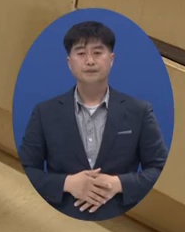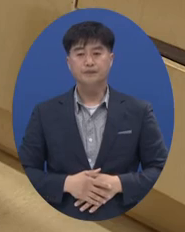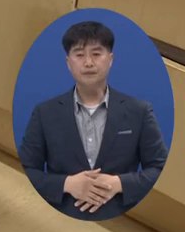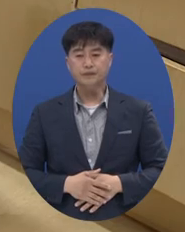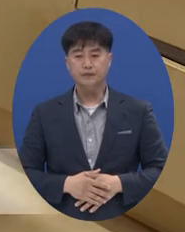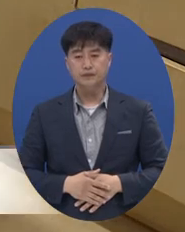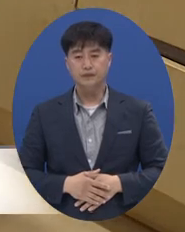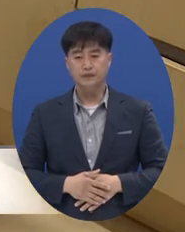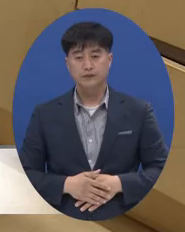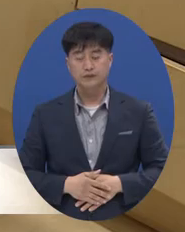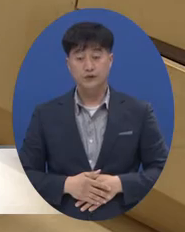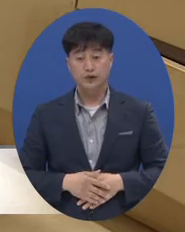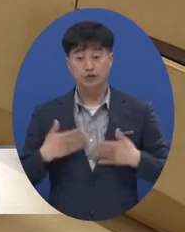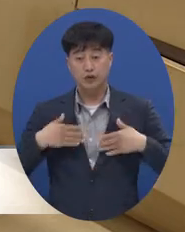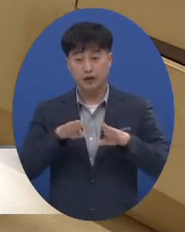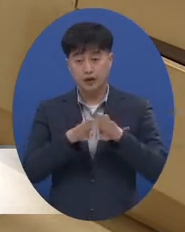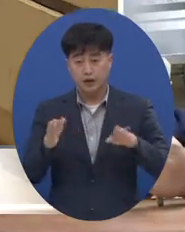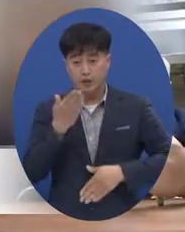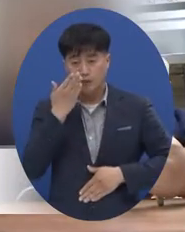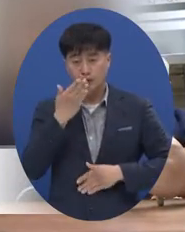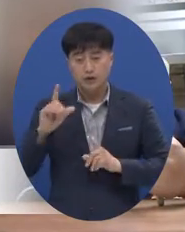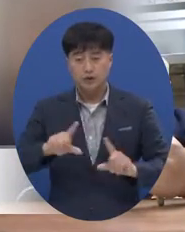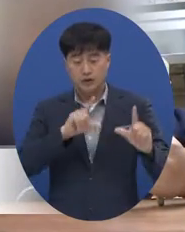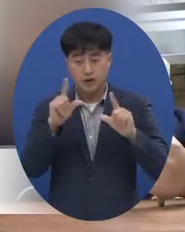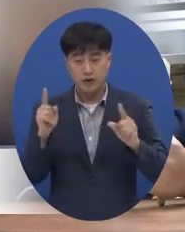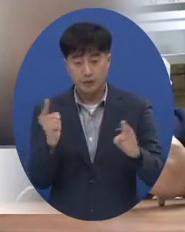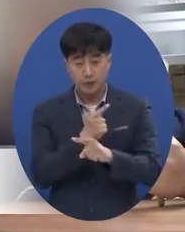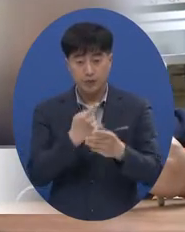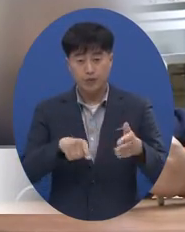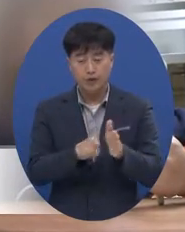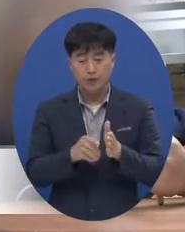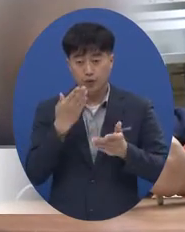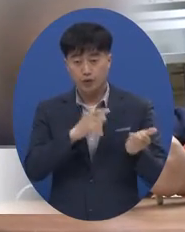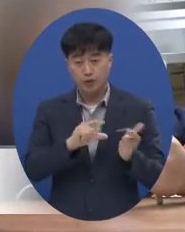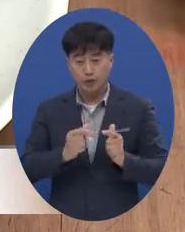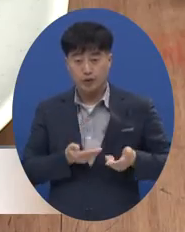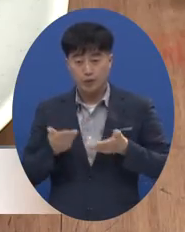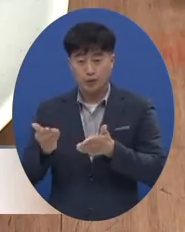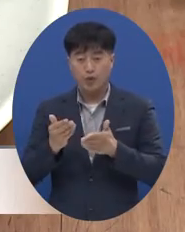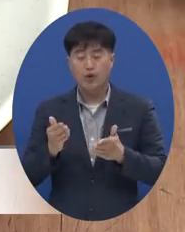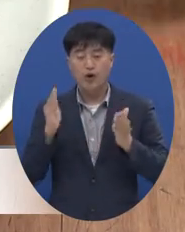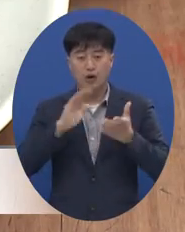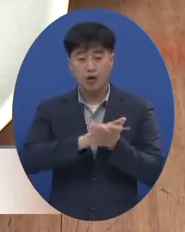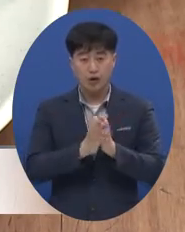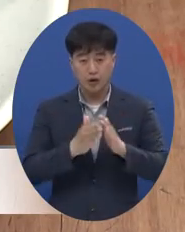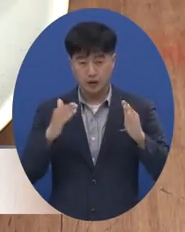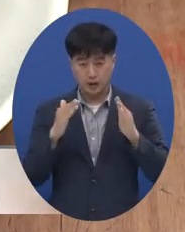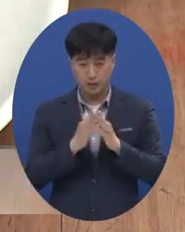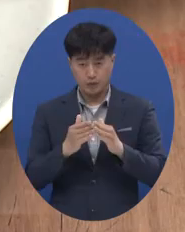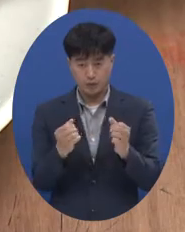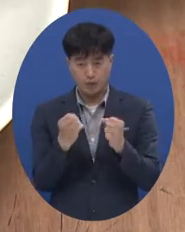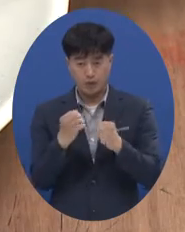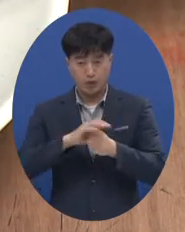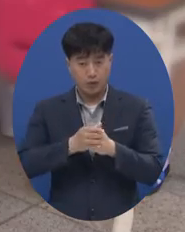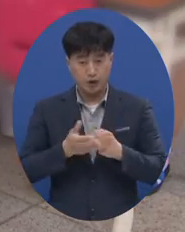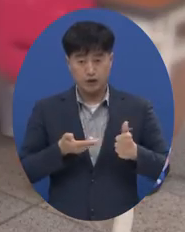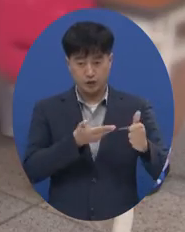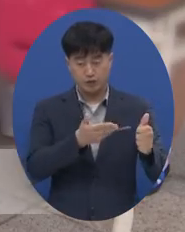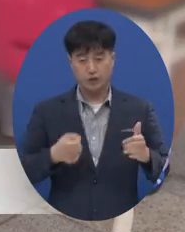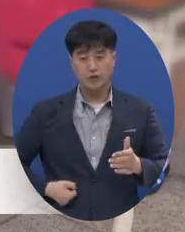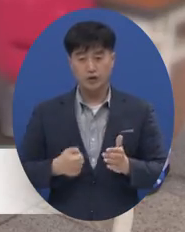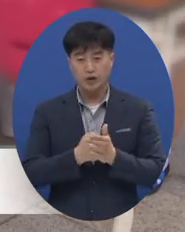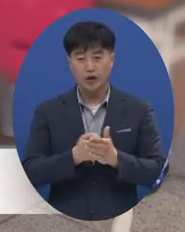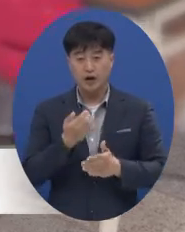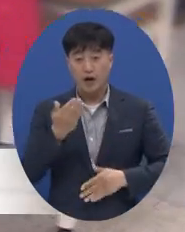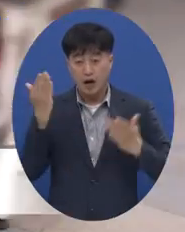설정하였습니다. 우선 취약계층의 식생활 개선을 위한 식자재 보급, 도내 모든 어린이집의 건강과일 등을 지원하기로 했습니다.